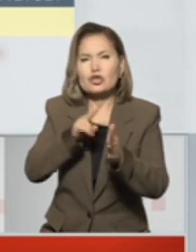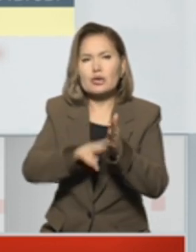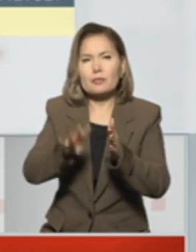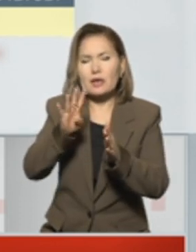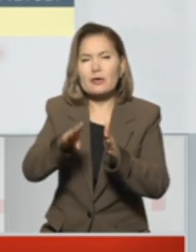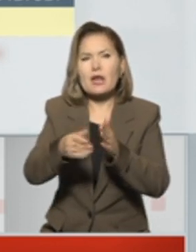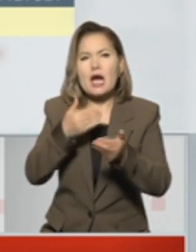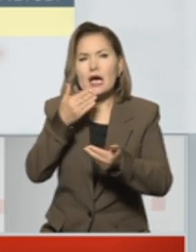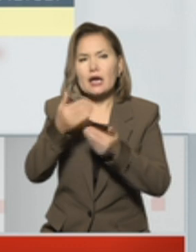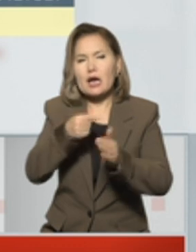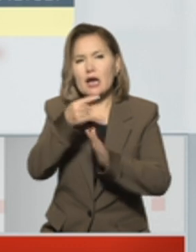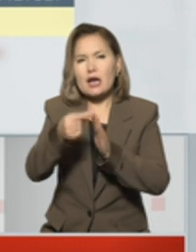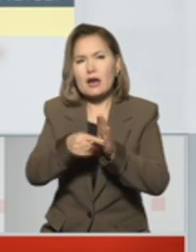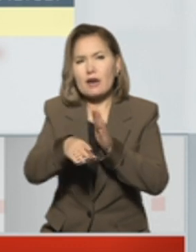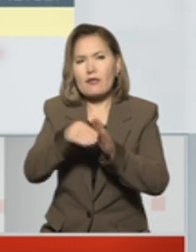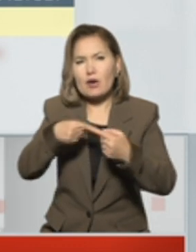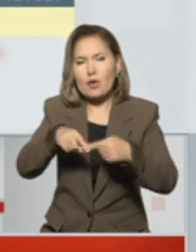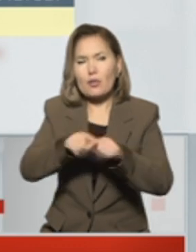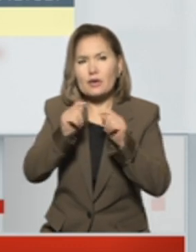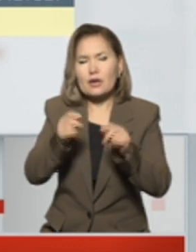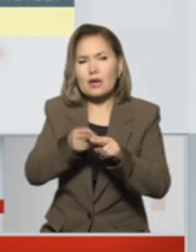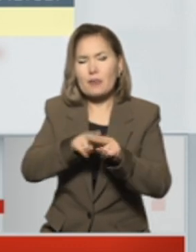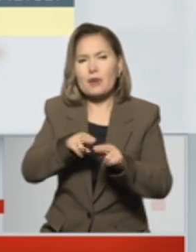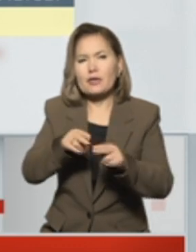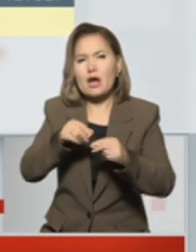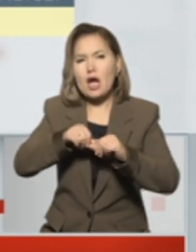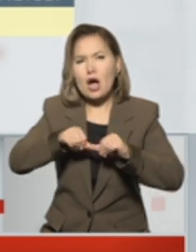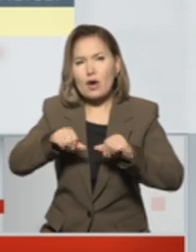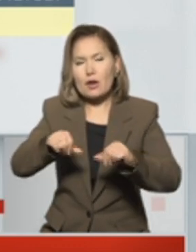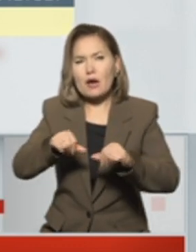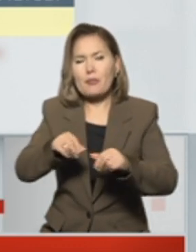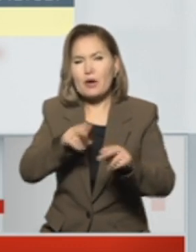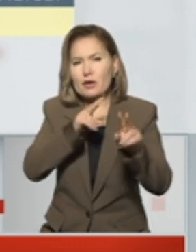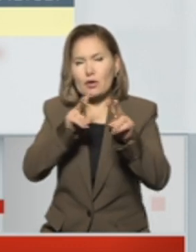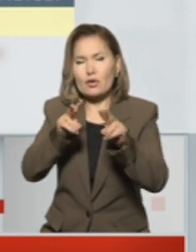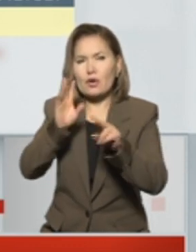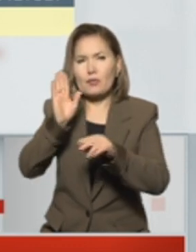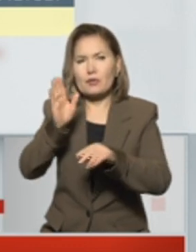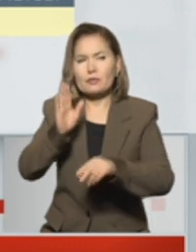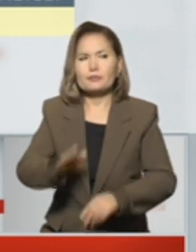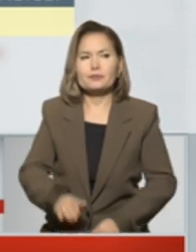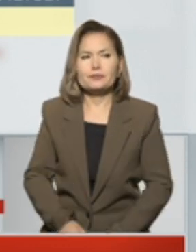74 референдум учаскісі құрылған. Онда учаскілік комиссиялар заңға сәйкес жұмыс істейді.